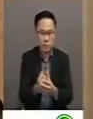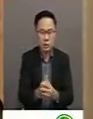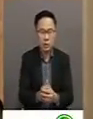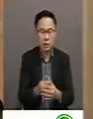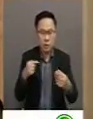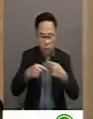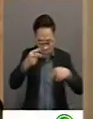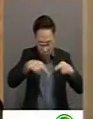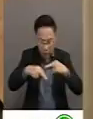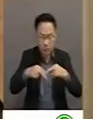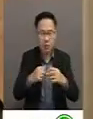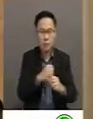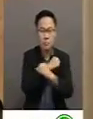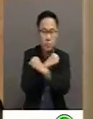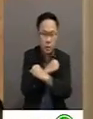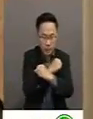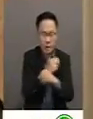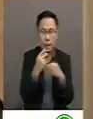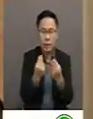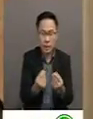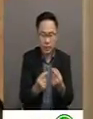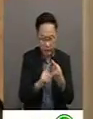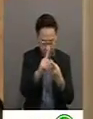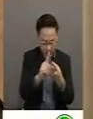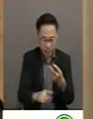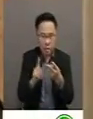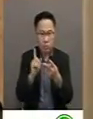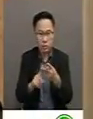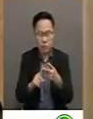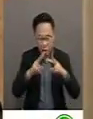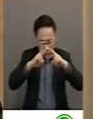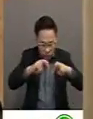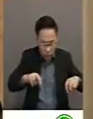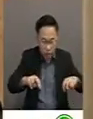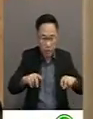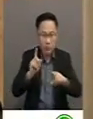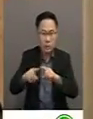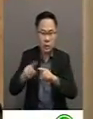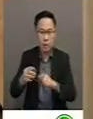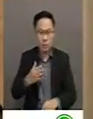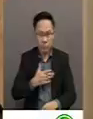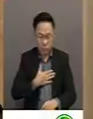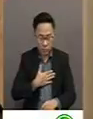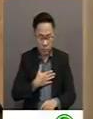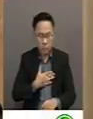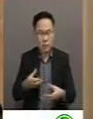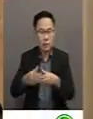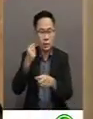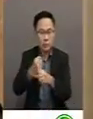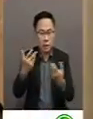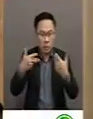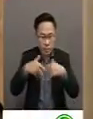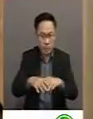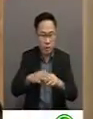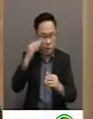ในเรื่องของการคุ้มครองพยานนะแต่ว่าถ้าเป็นเรื่องของการสอบสวนเนี่ยผมเองกับทางทีมงานได้ประส